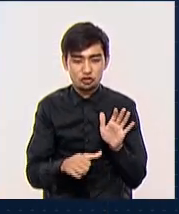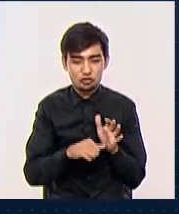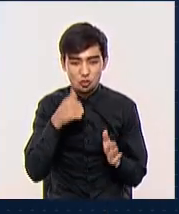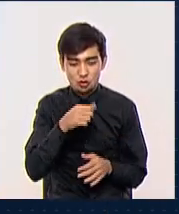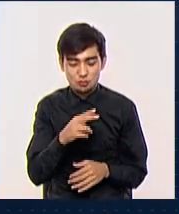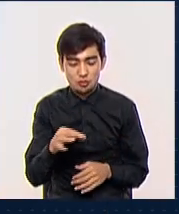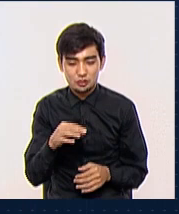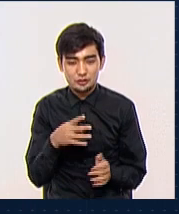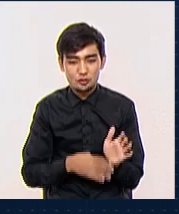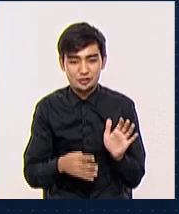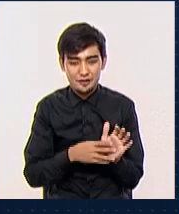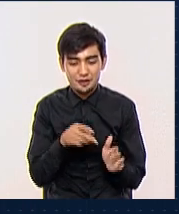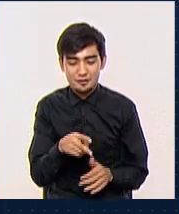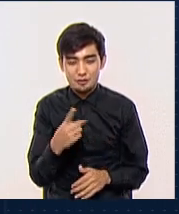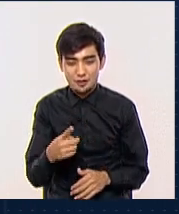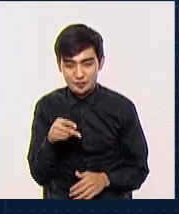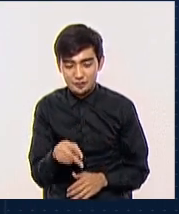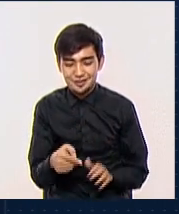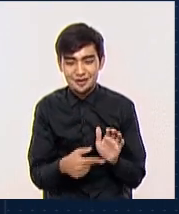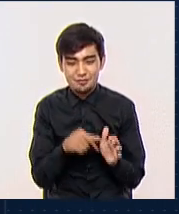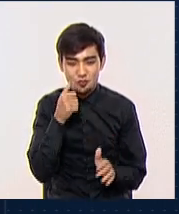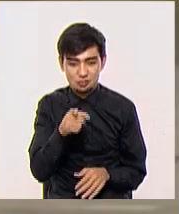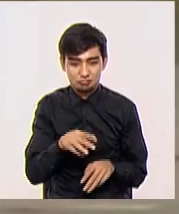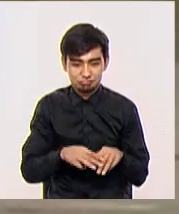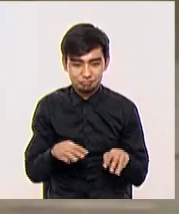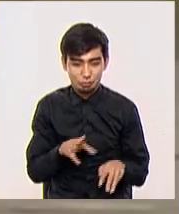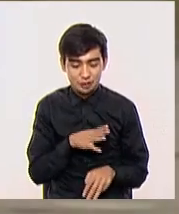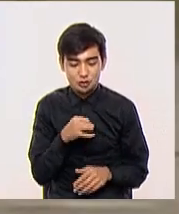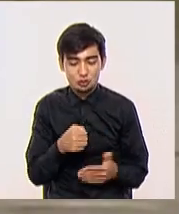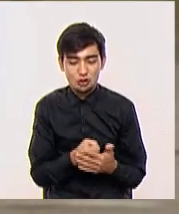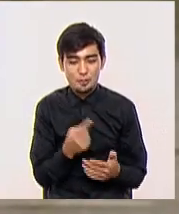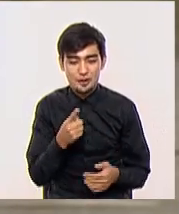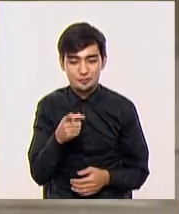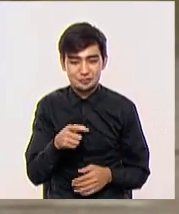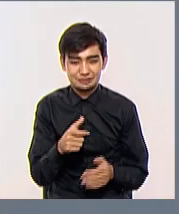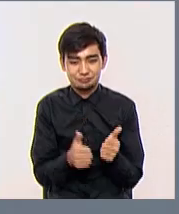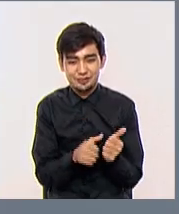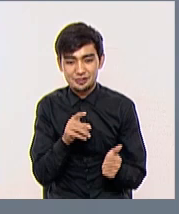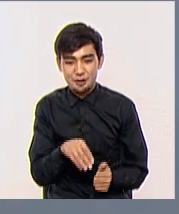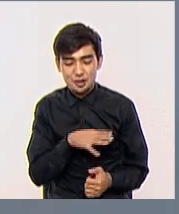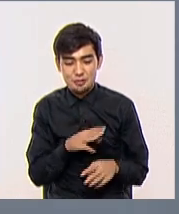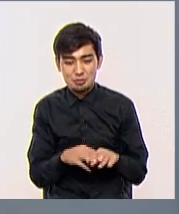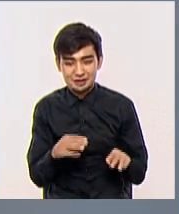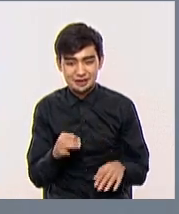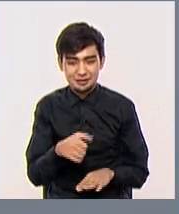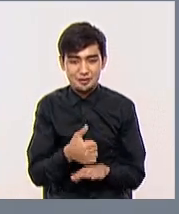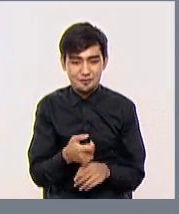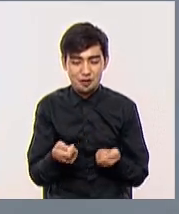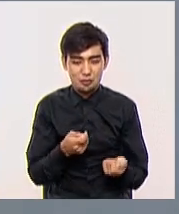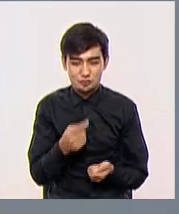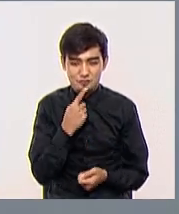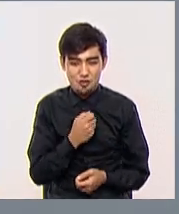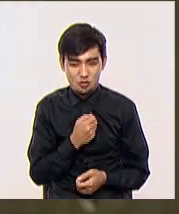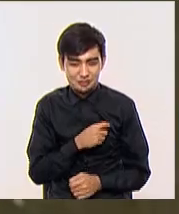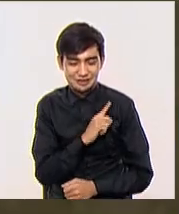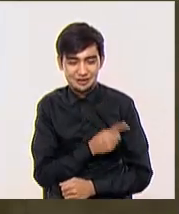по 1999, с 2001 по 2007 годы. До первого назначения он был заместителем министра и главнокомандующего